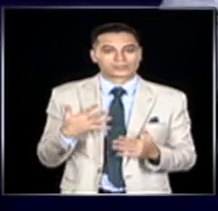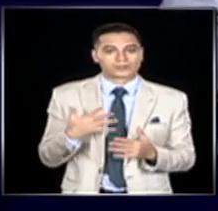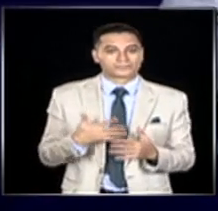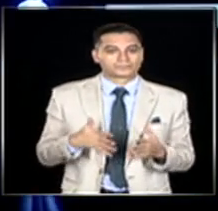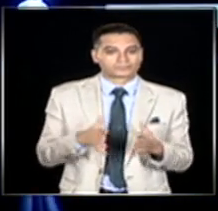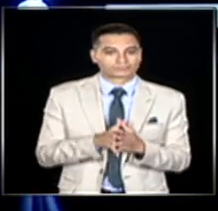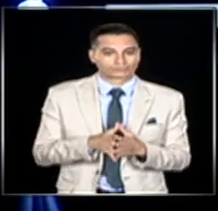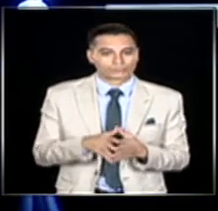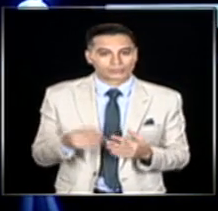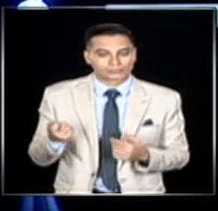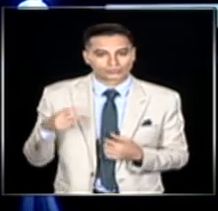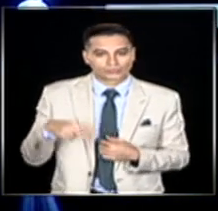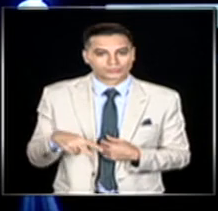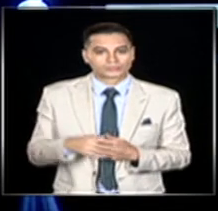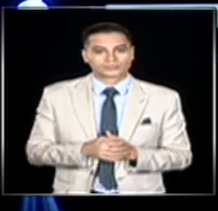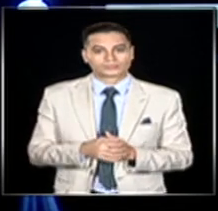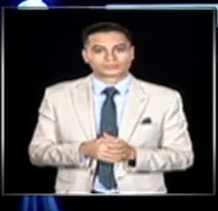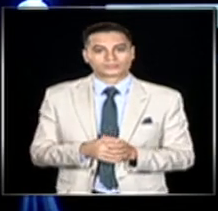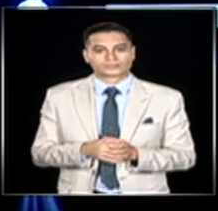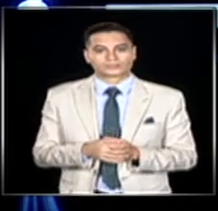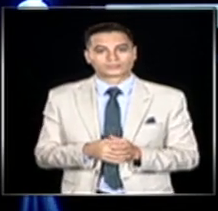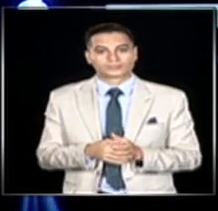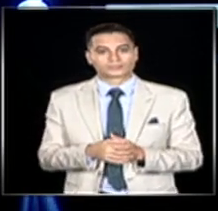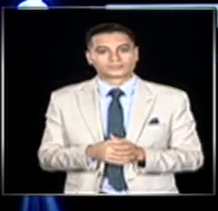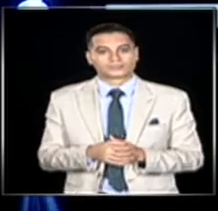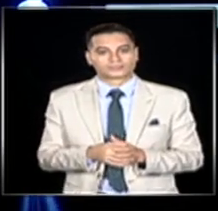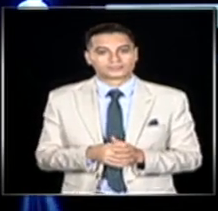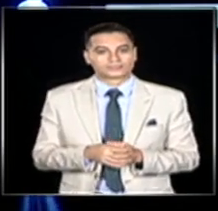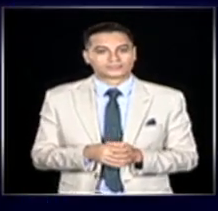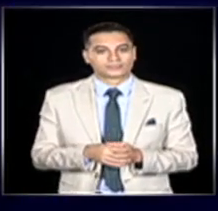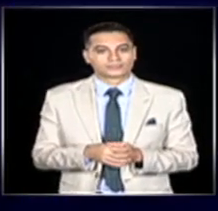بقيته 5. 85. ودلوقتي